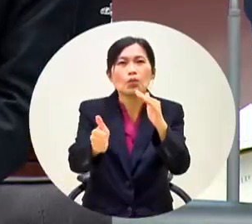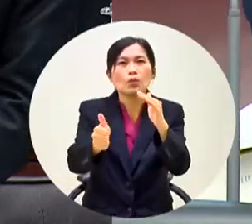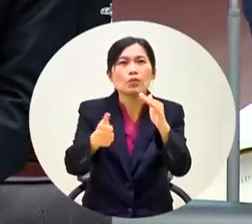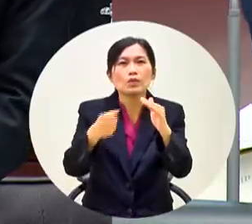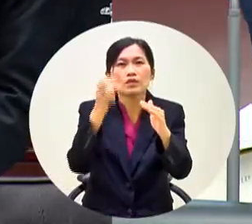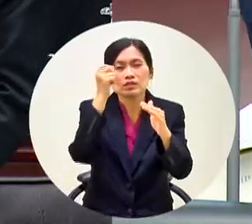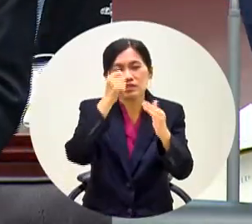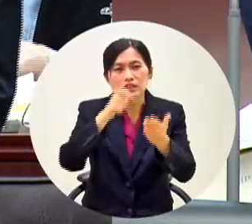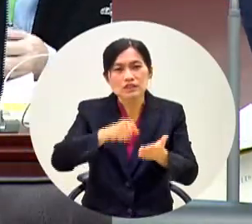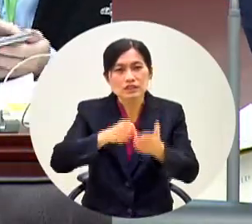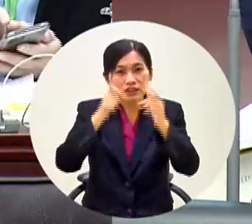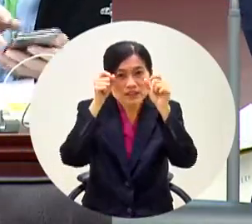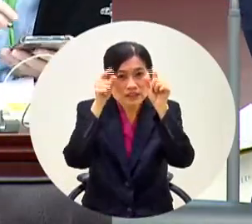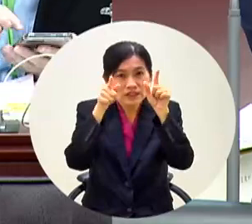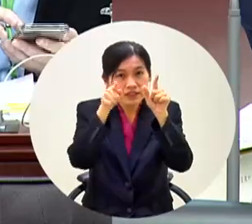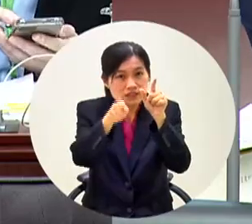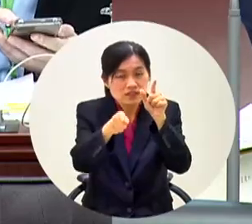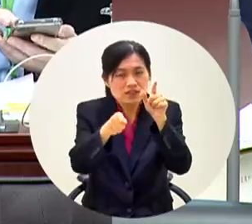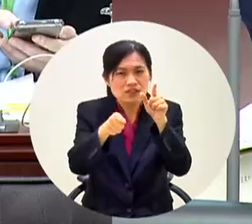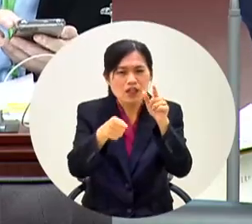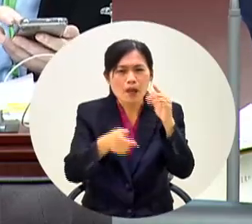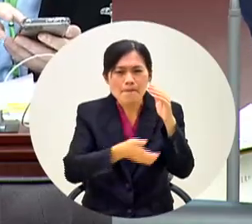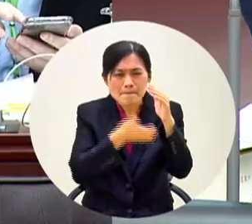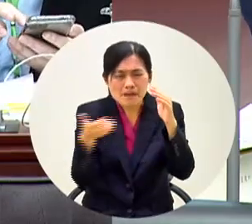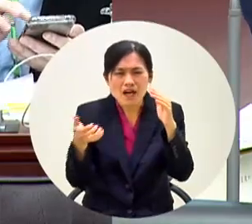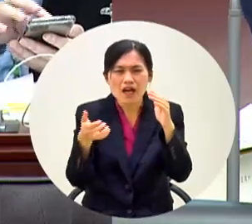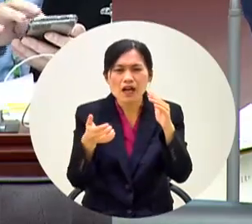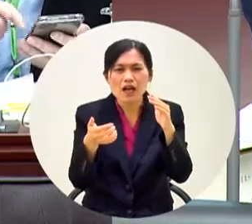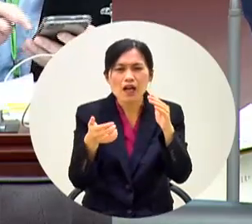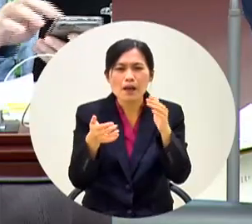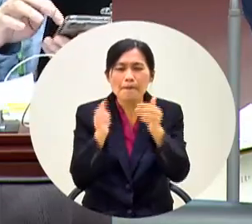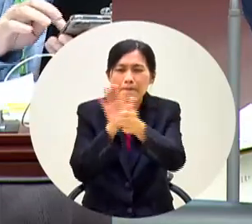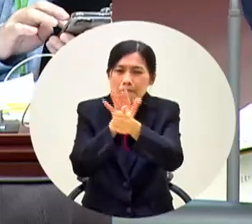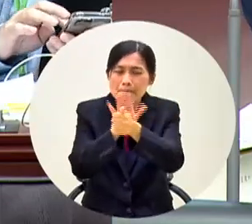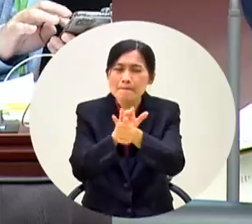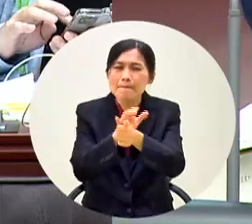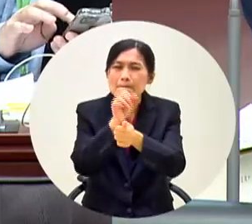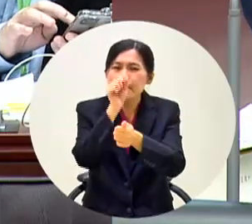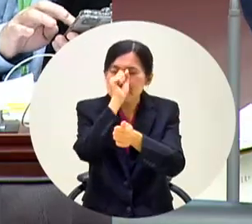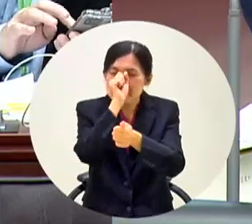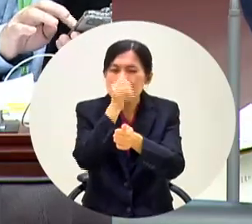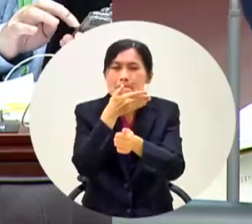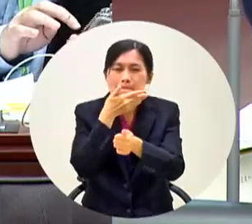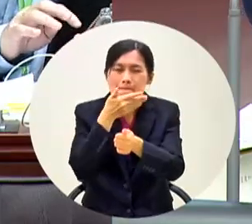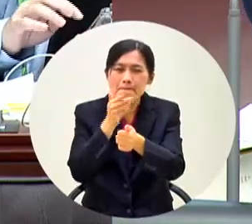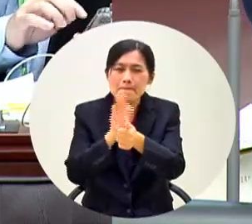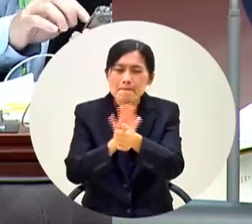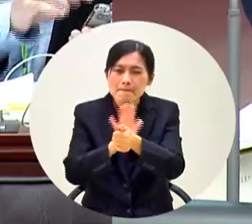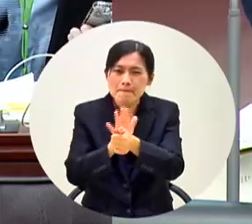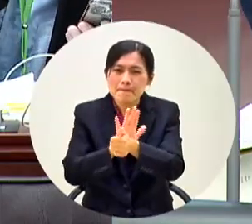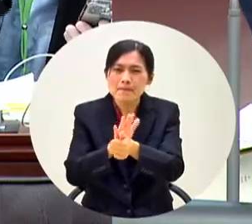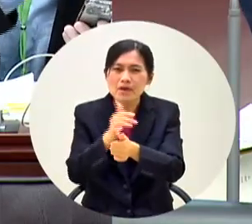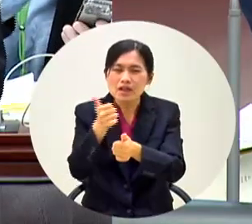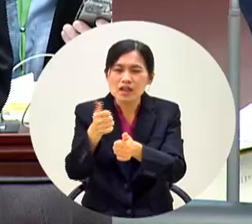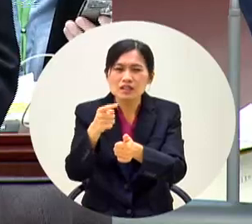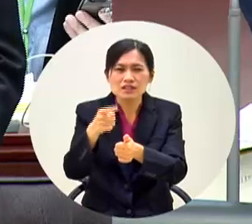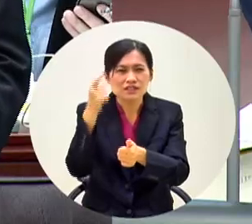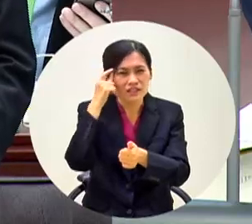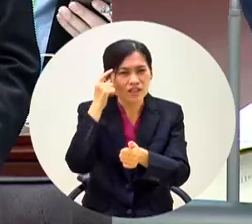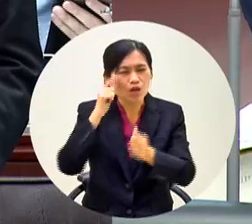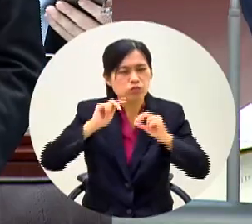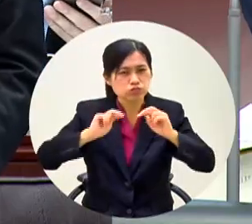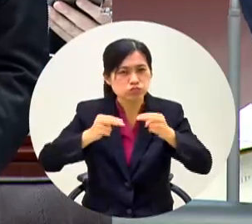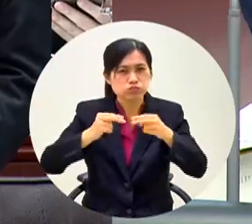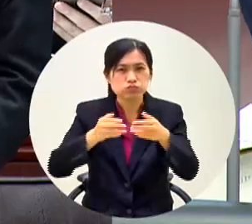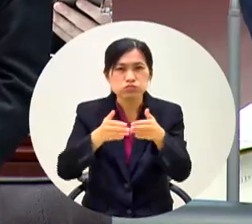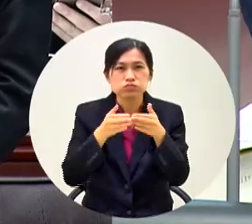提醒你，然后对于迁村的所谓从优从宽的部分，你可能在观念上面还要再调整一下。那在